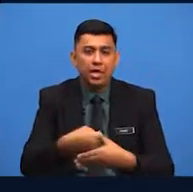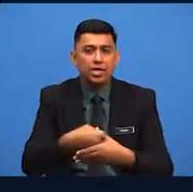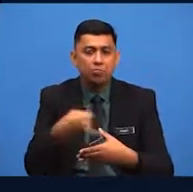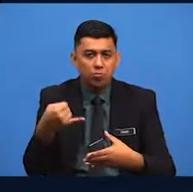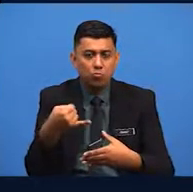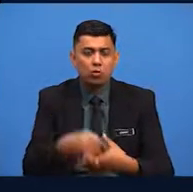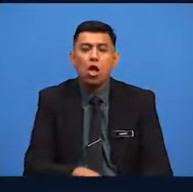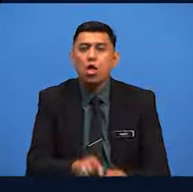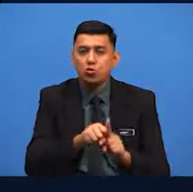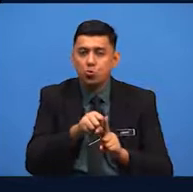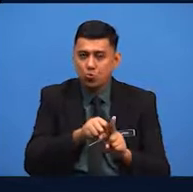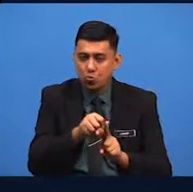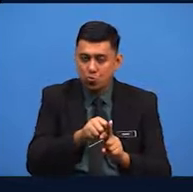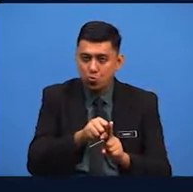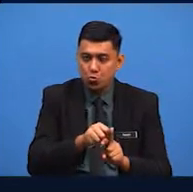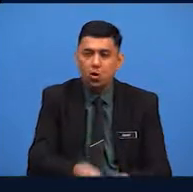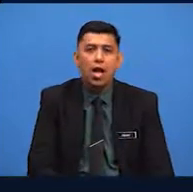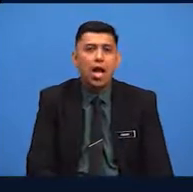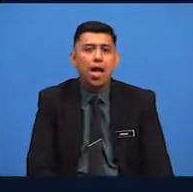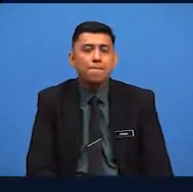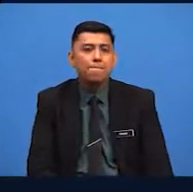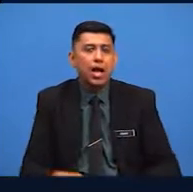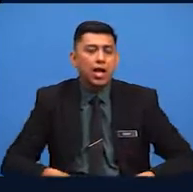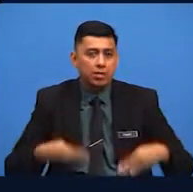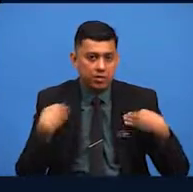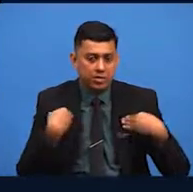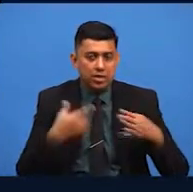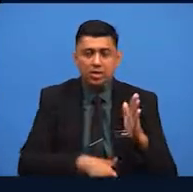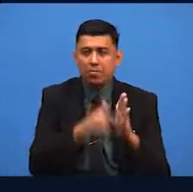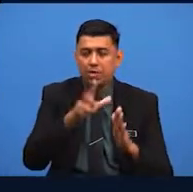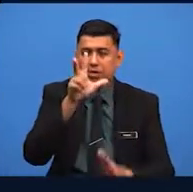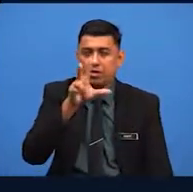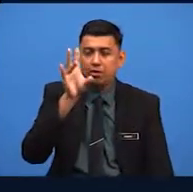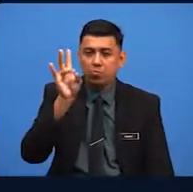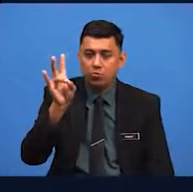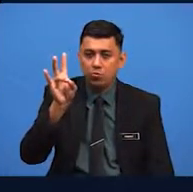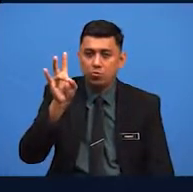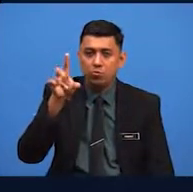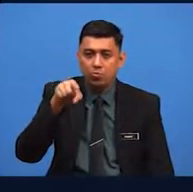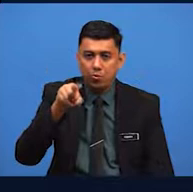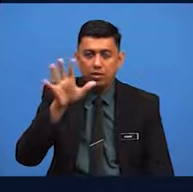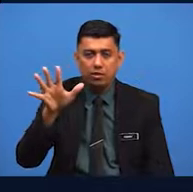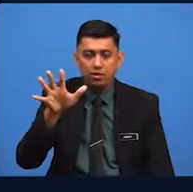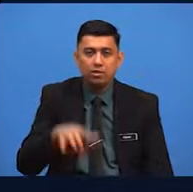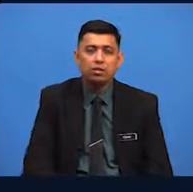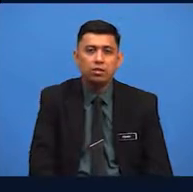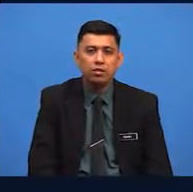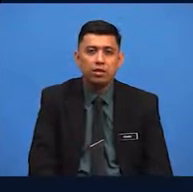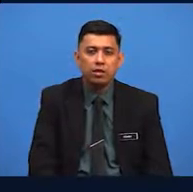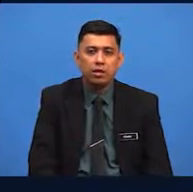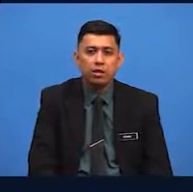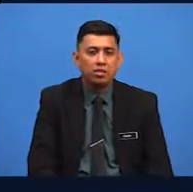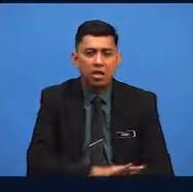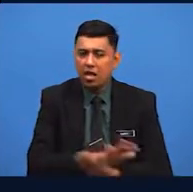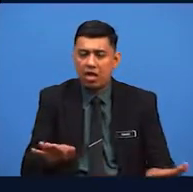badan. Jika suhu lebih dari 37.5, paparkan